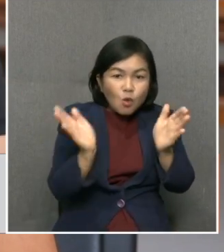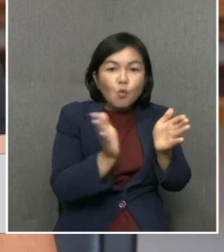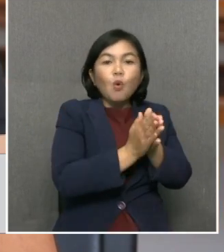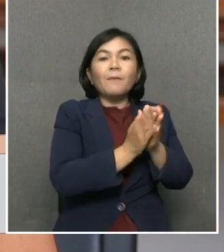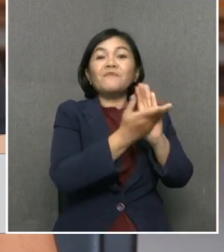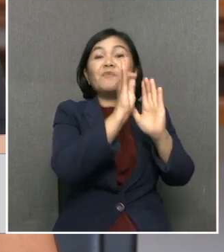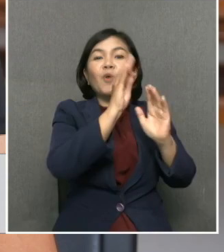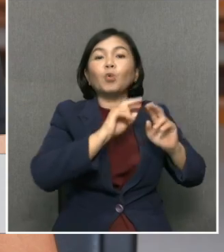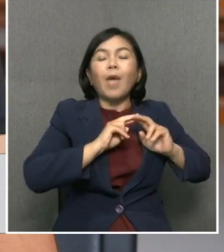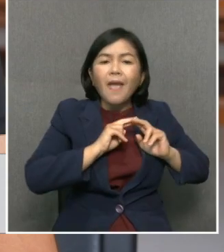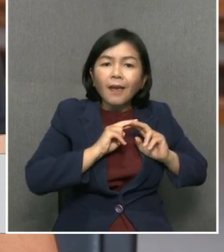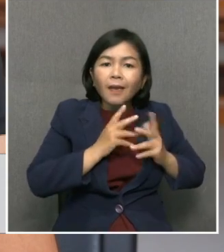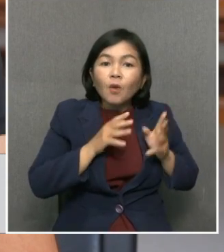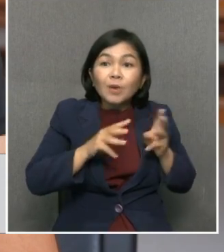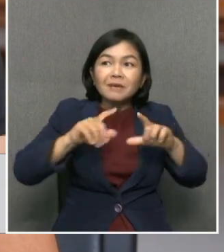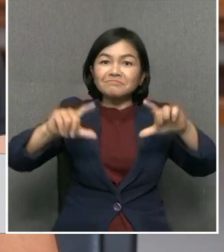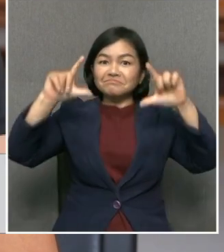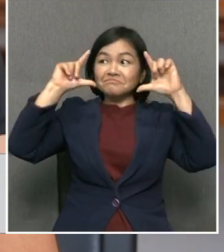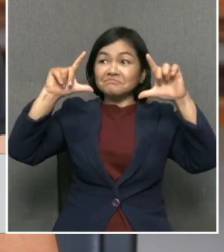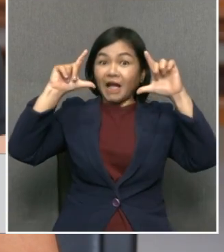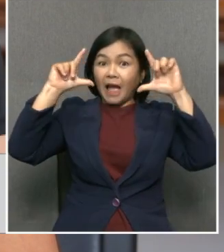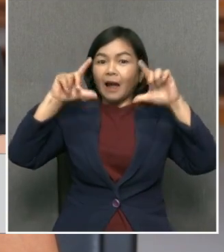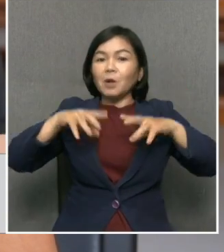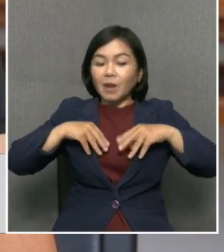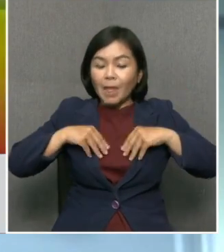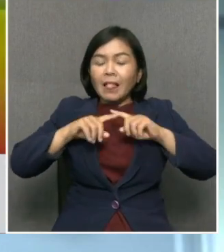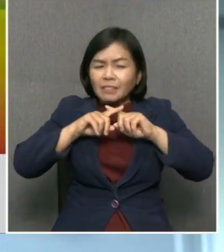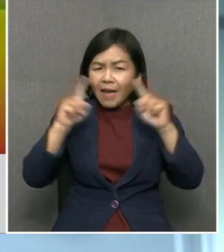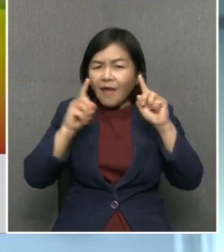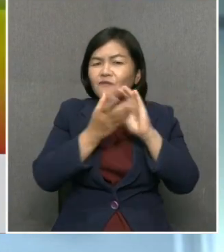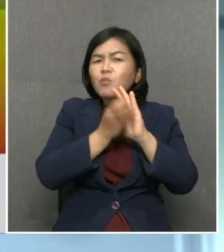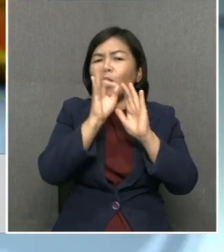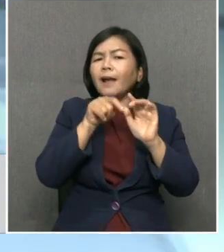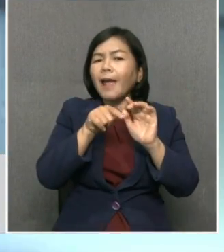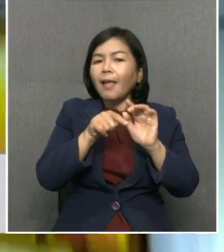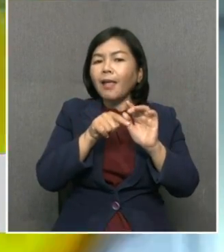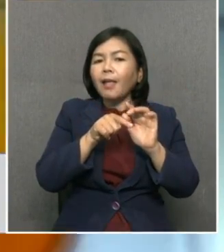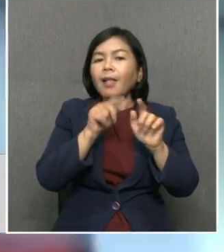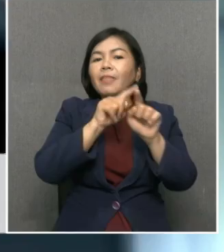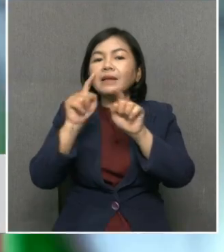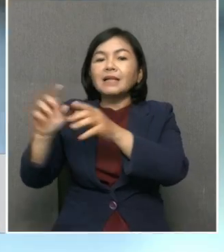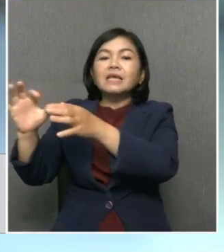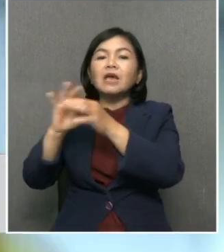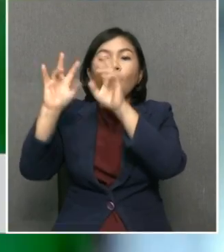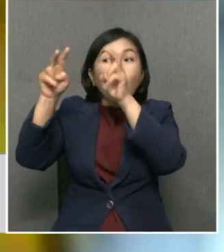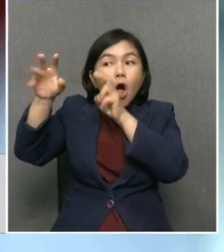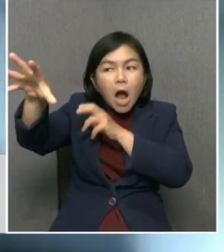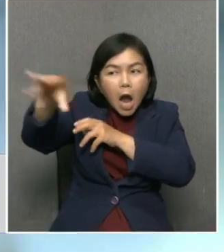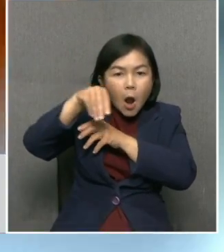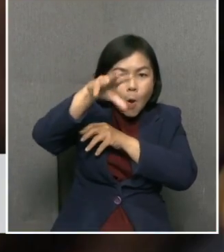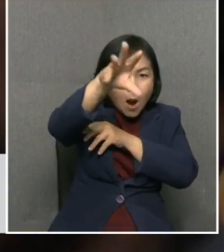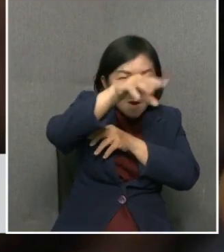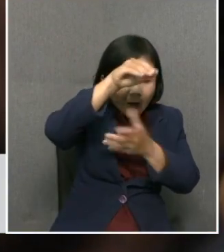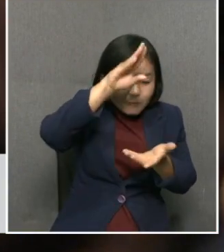เา้านะครับเพื่อให้สร้างความน่าเชื่อถือแต่ว่าเพจเนี้ยส่วนใหญ่จะเอาคทนที่เกี่ยวข้องนะครับแบบการพนัน